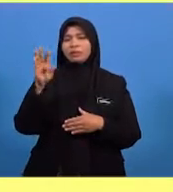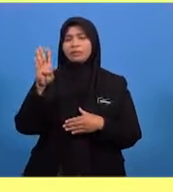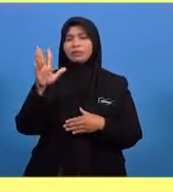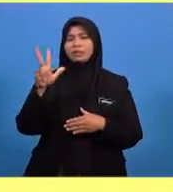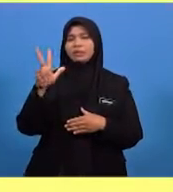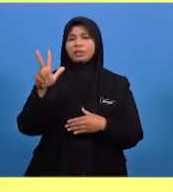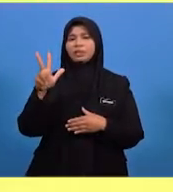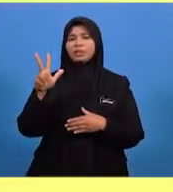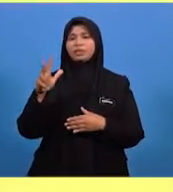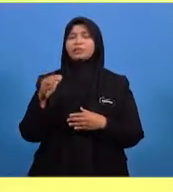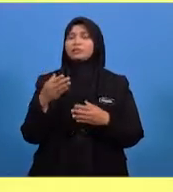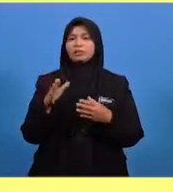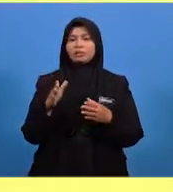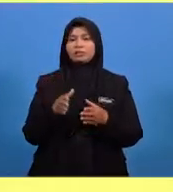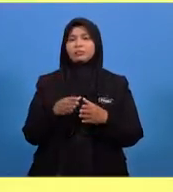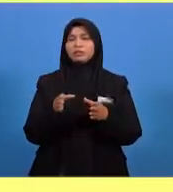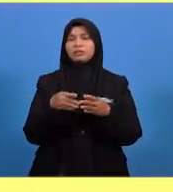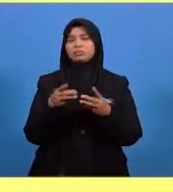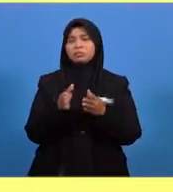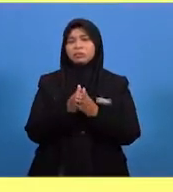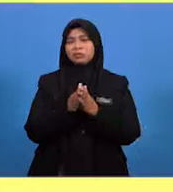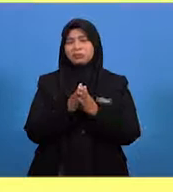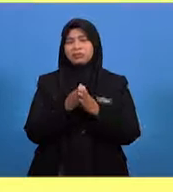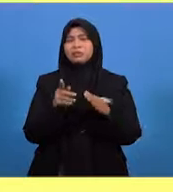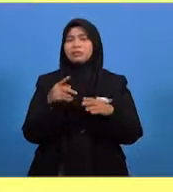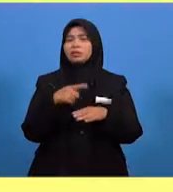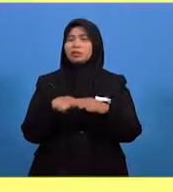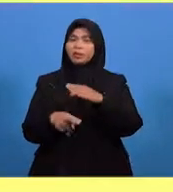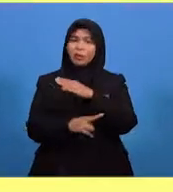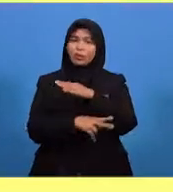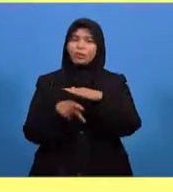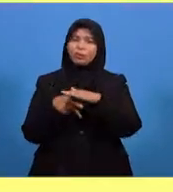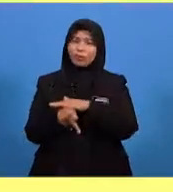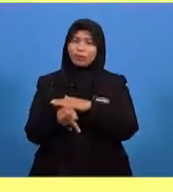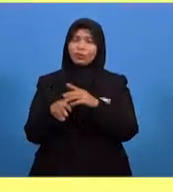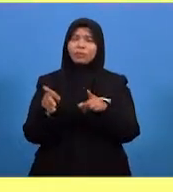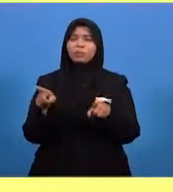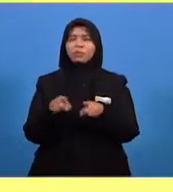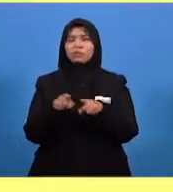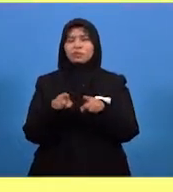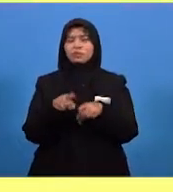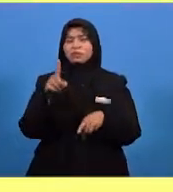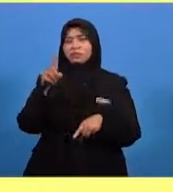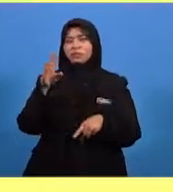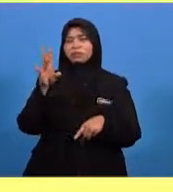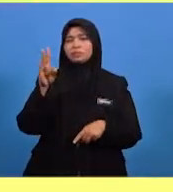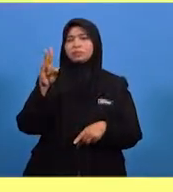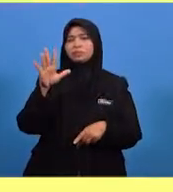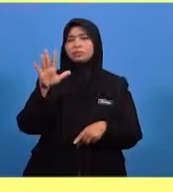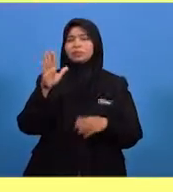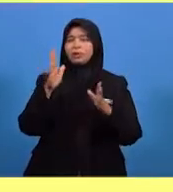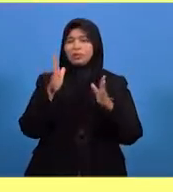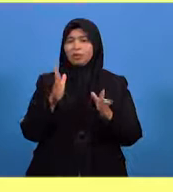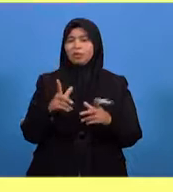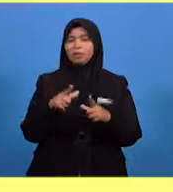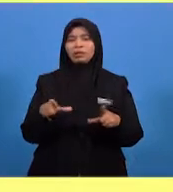telah menyerah diri beliau telah dihukum bunuh bersama-sama 175 orangnya